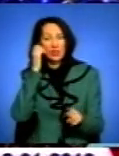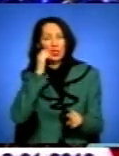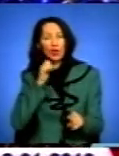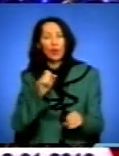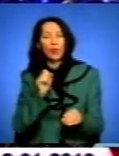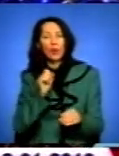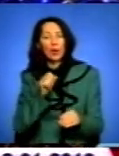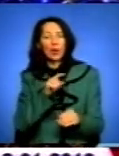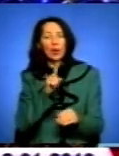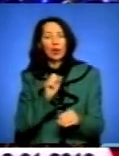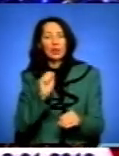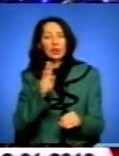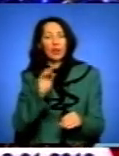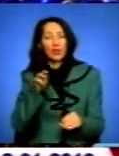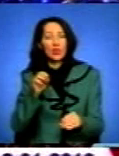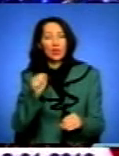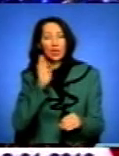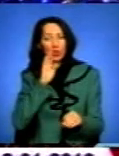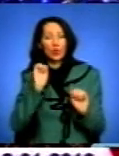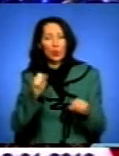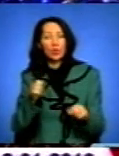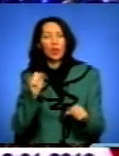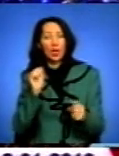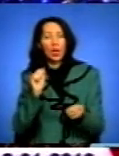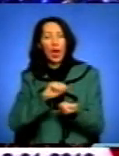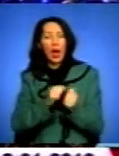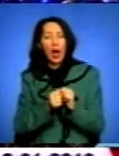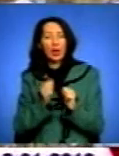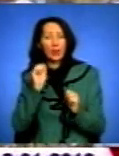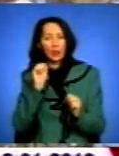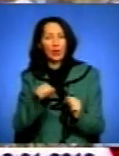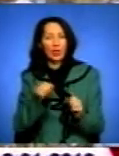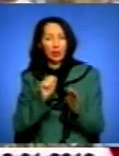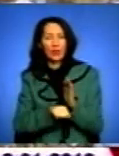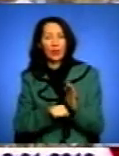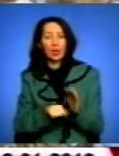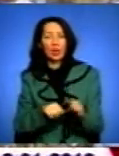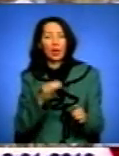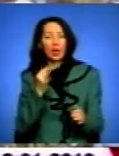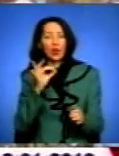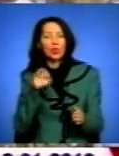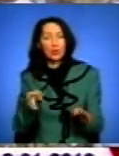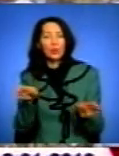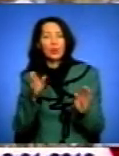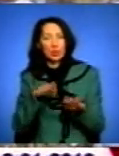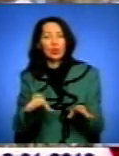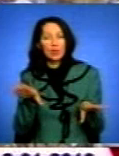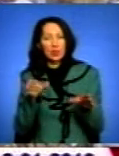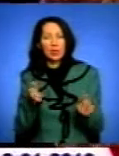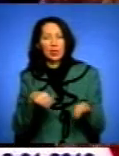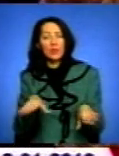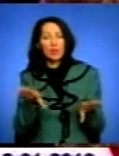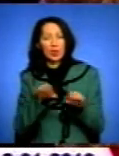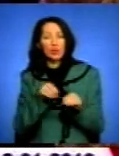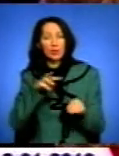Завіті могла бути вкамінована, отже він залишився при ній. До святого Йосифа моляться, просячи заступництва